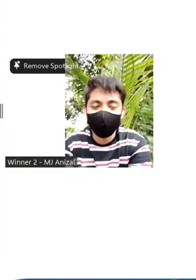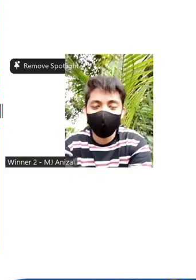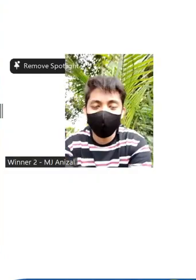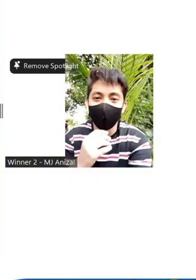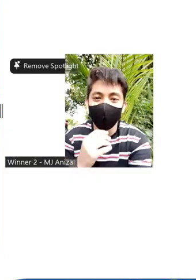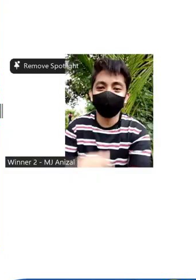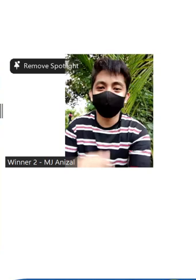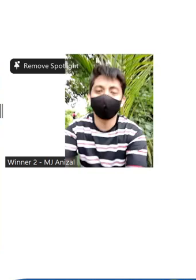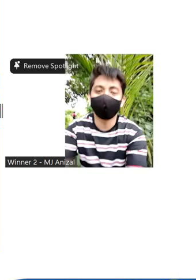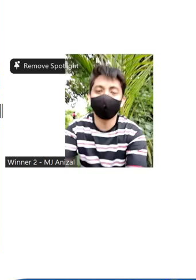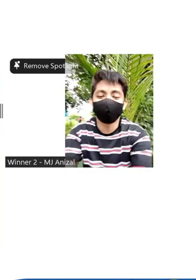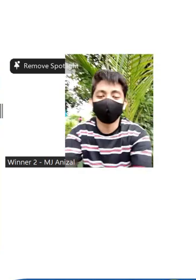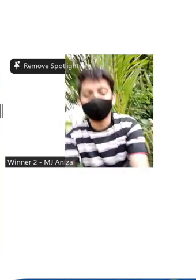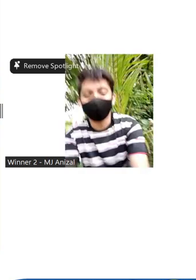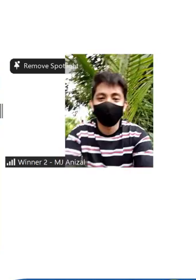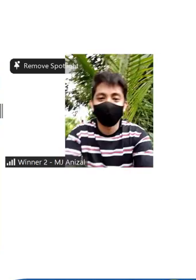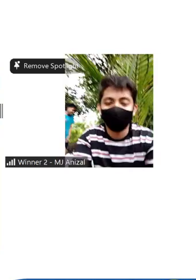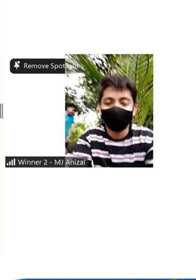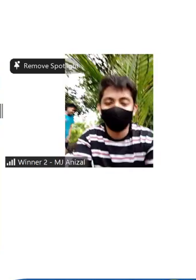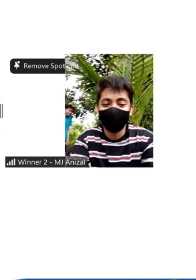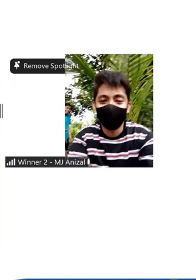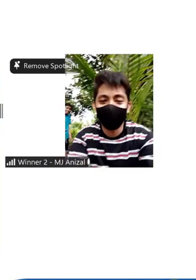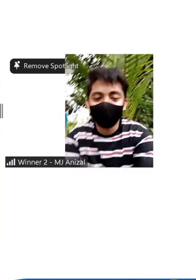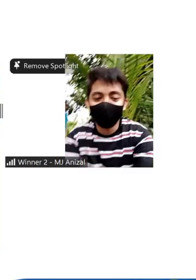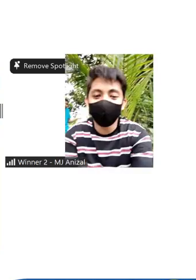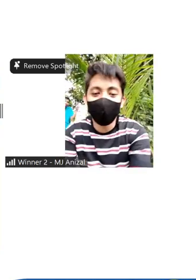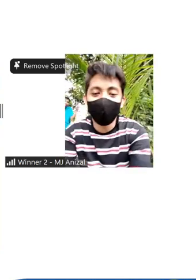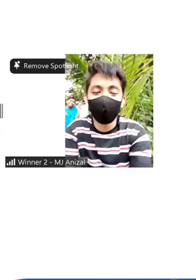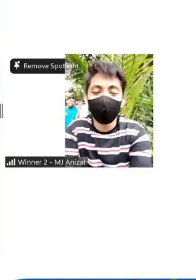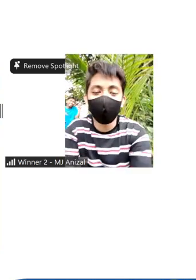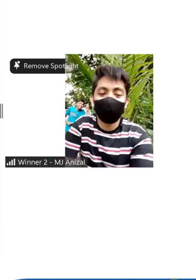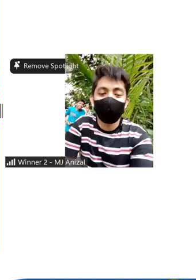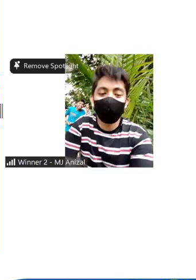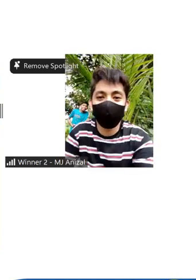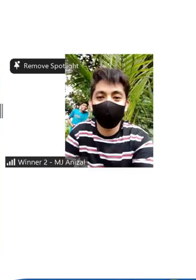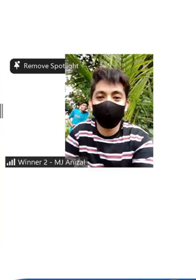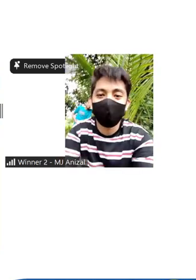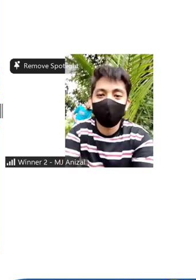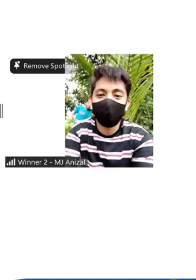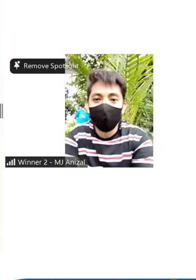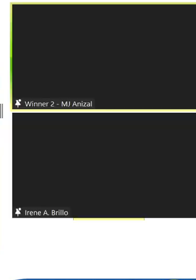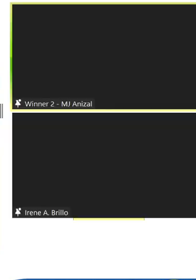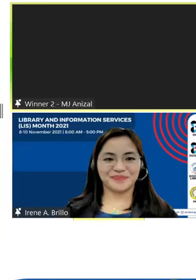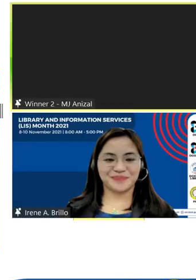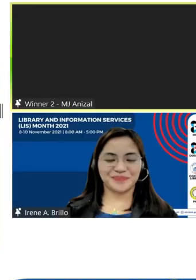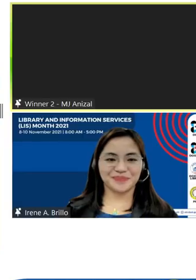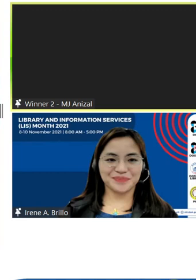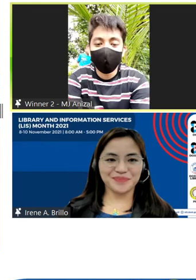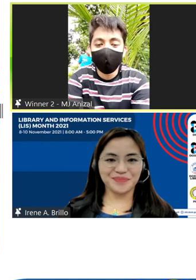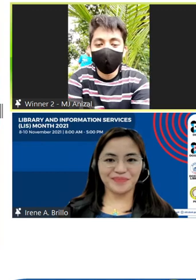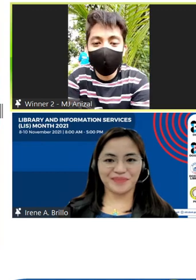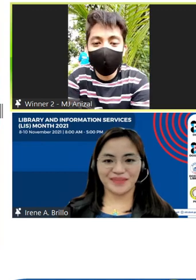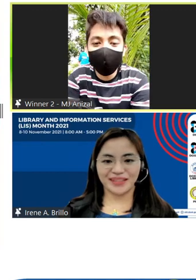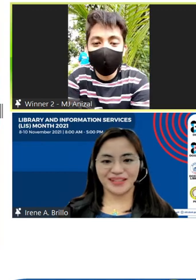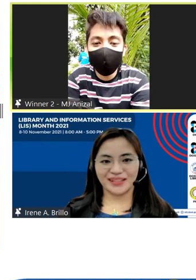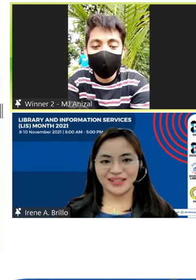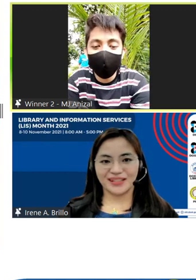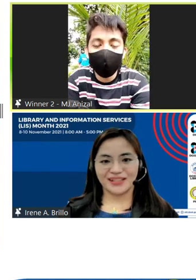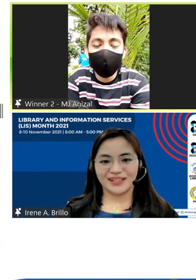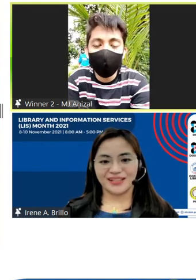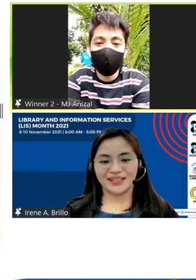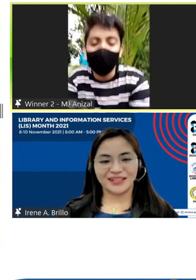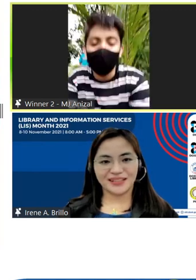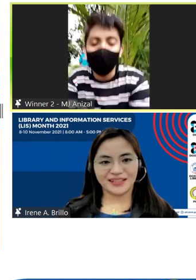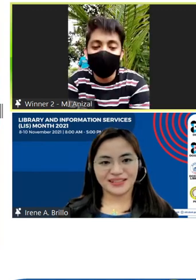Yes po. Ayan. And anong grade level mo na? Second year college po ako